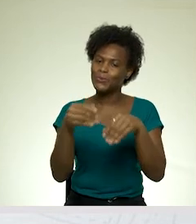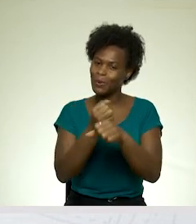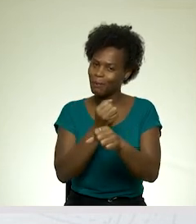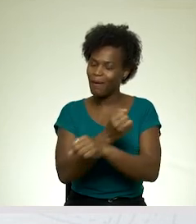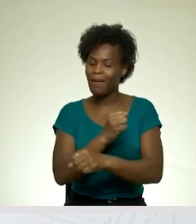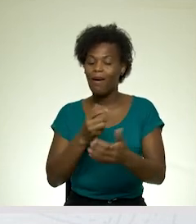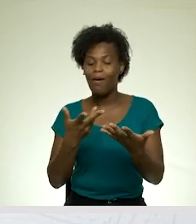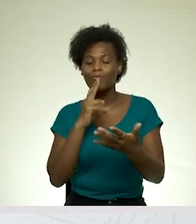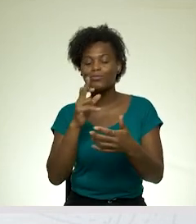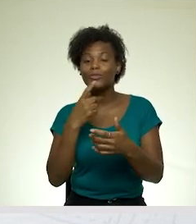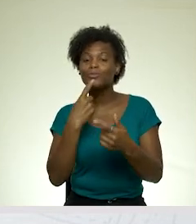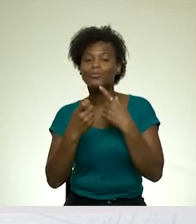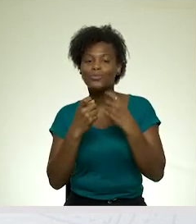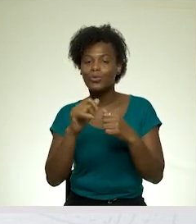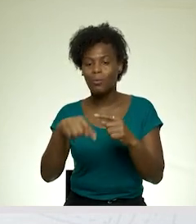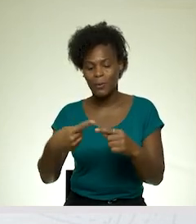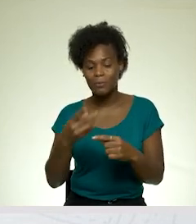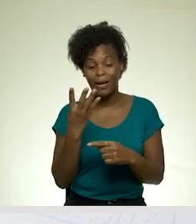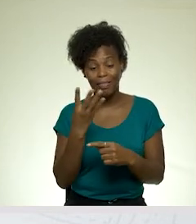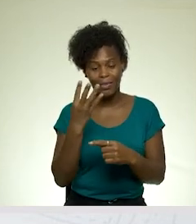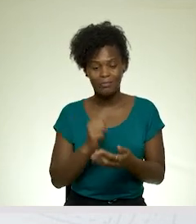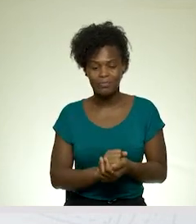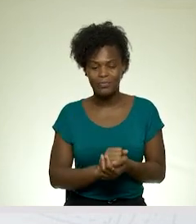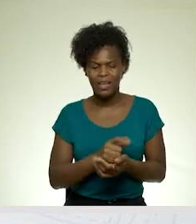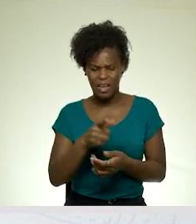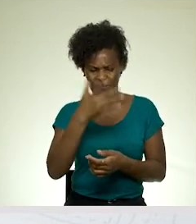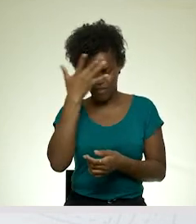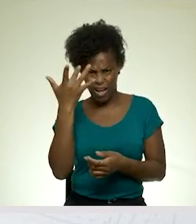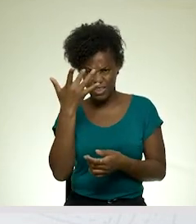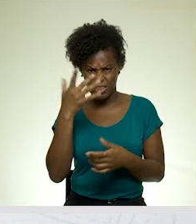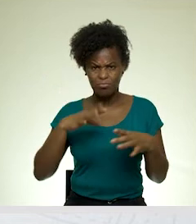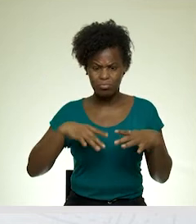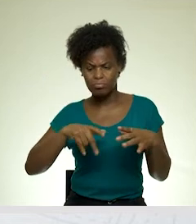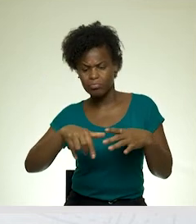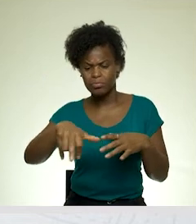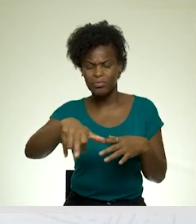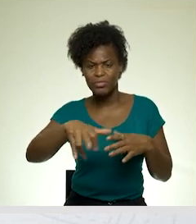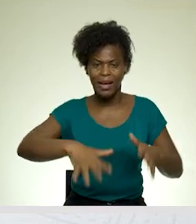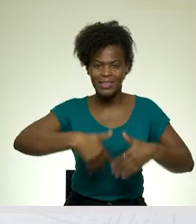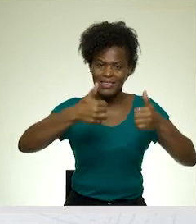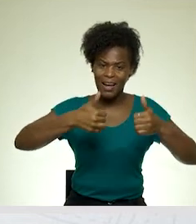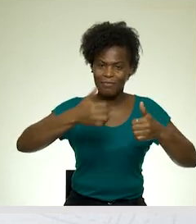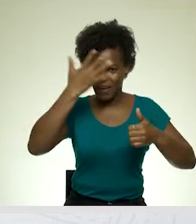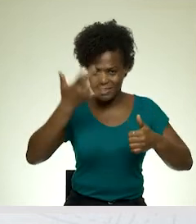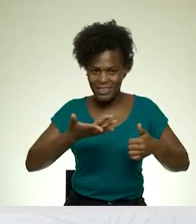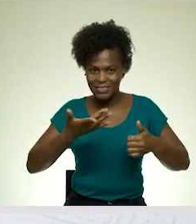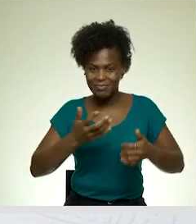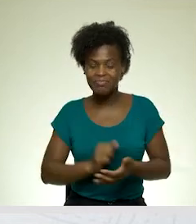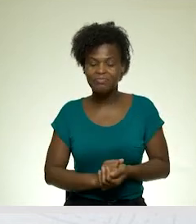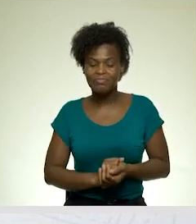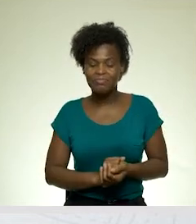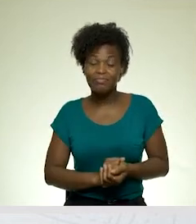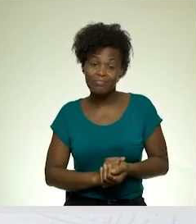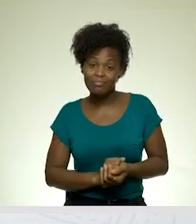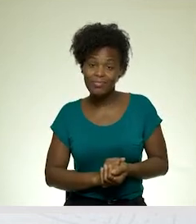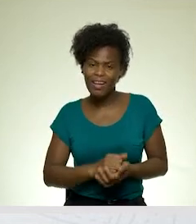passe à la question suivante. 4. Est-il facile de se déplacer dans la ville? Est-ce qu'il est